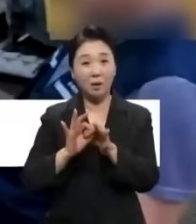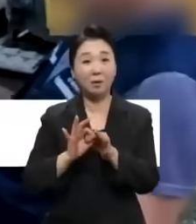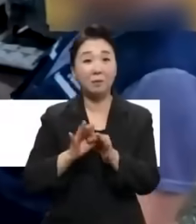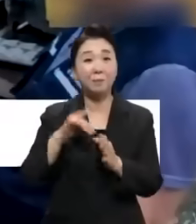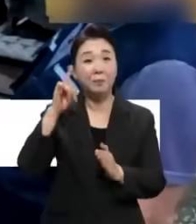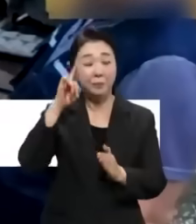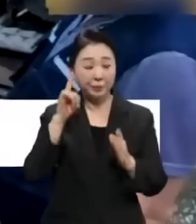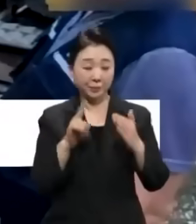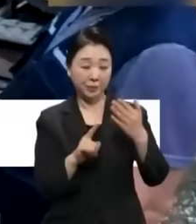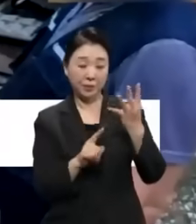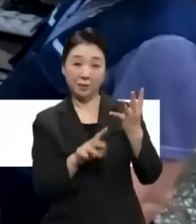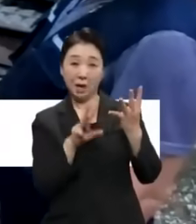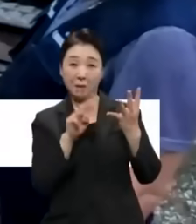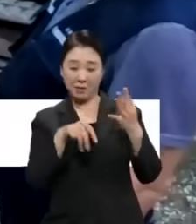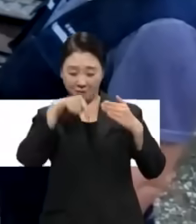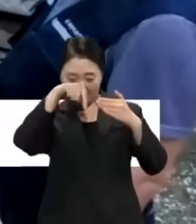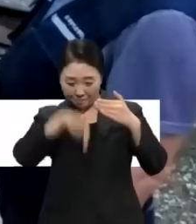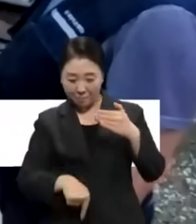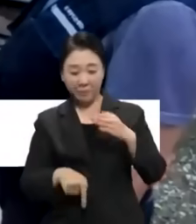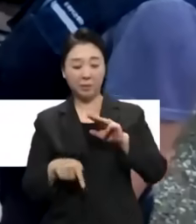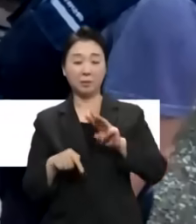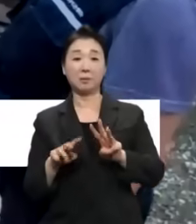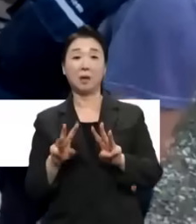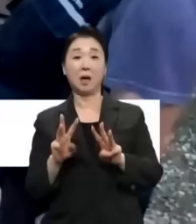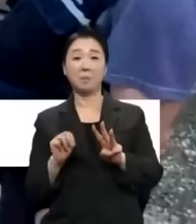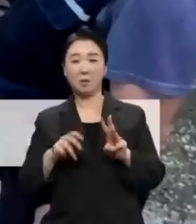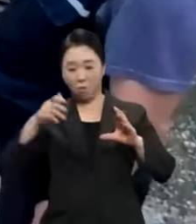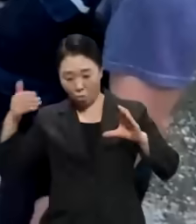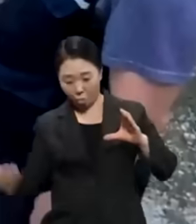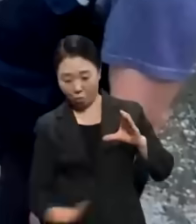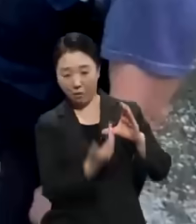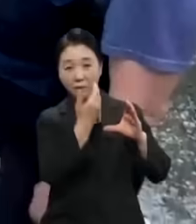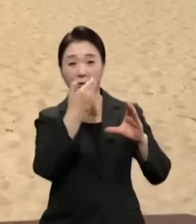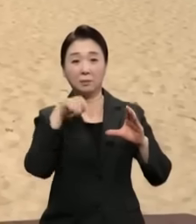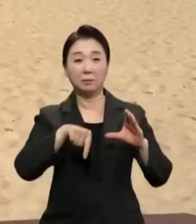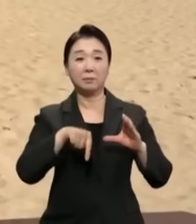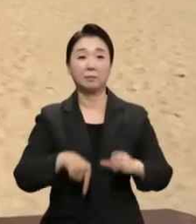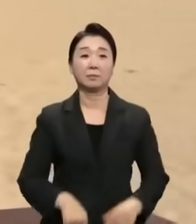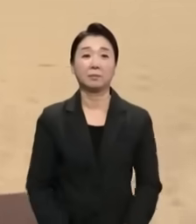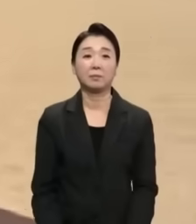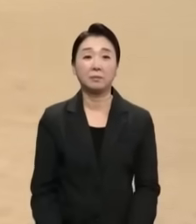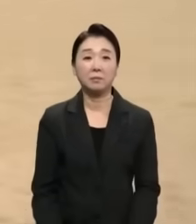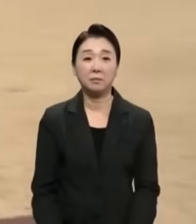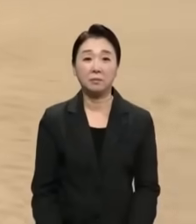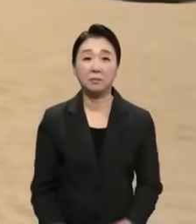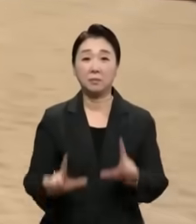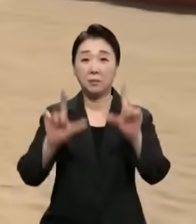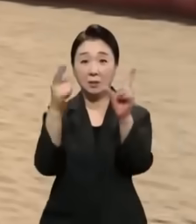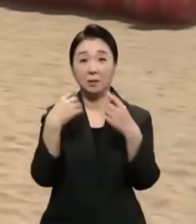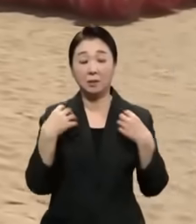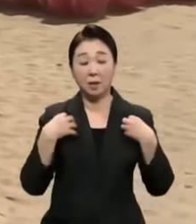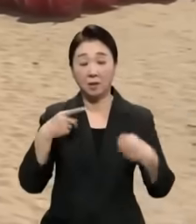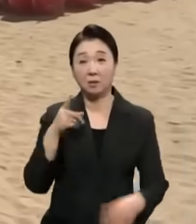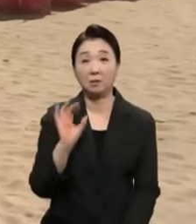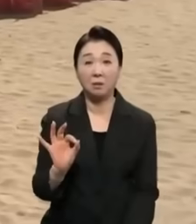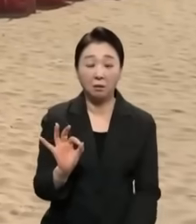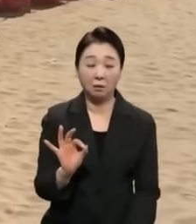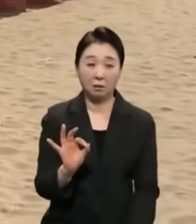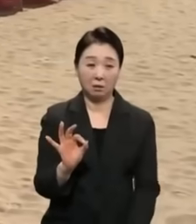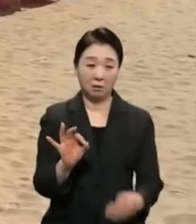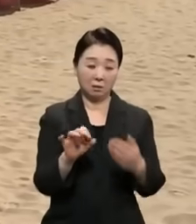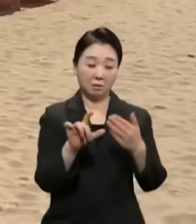약 4m, 깊이 3m의 대형 싱크홀도 발생했습니다. 기상청은 20에서 23일